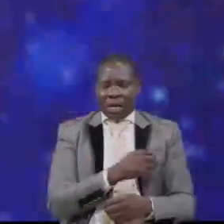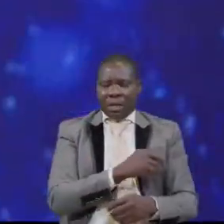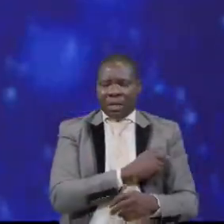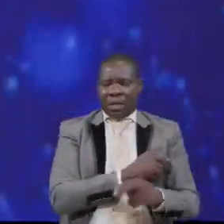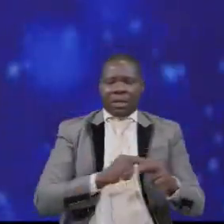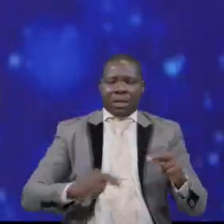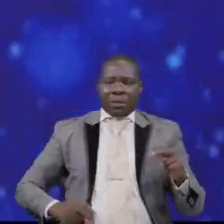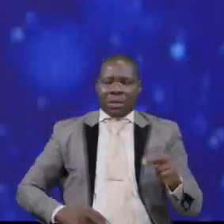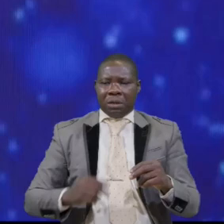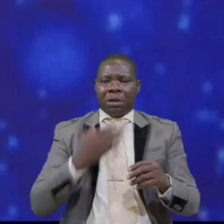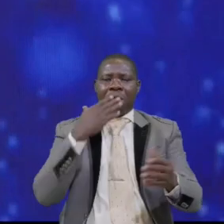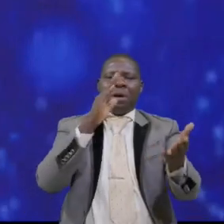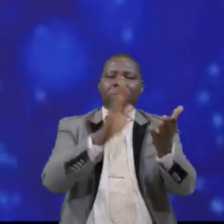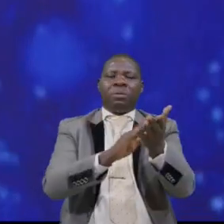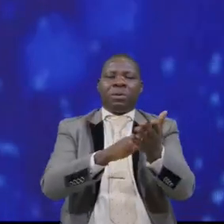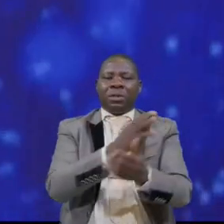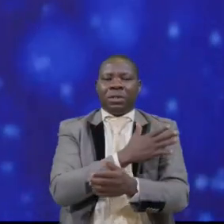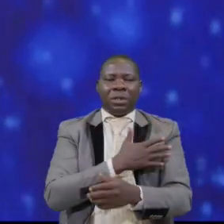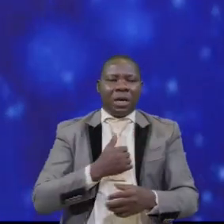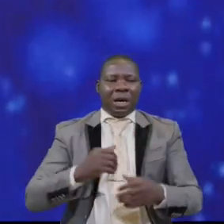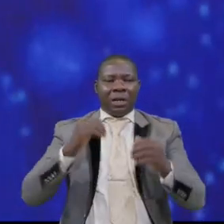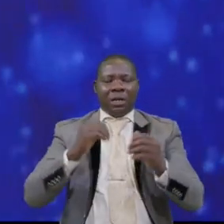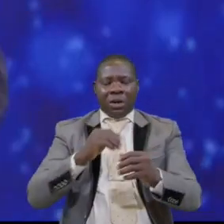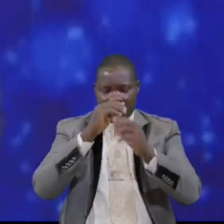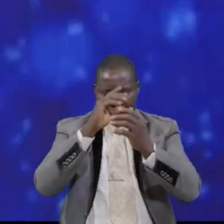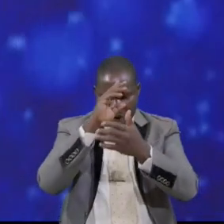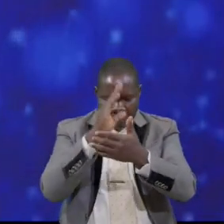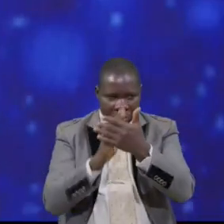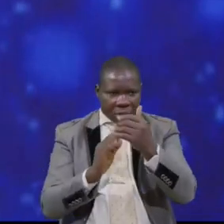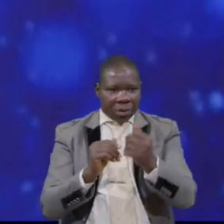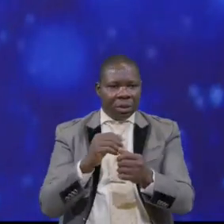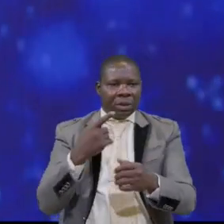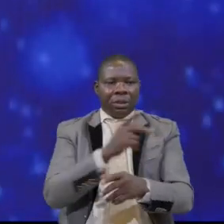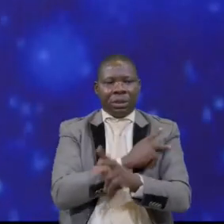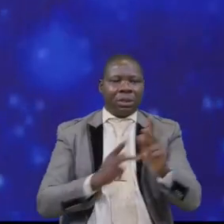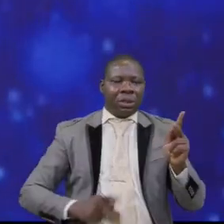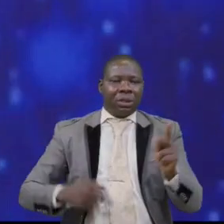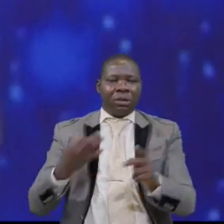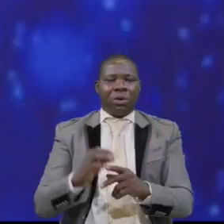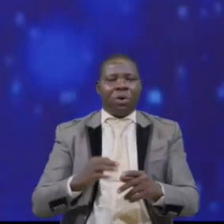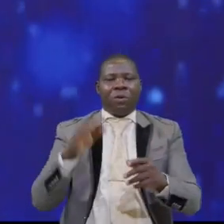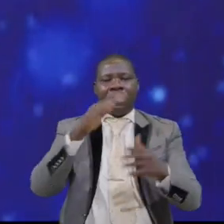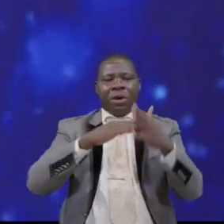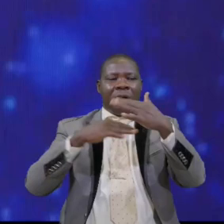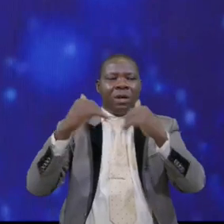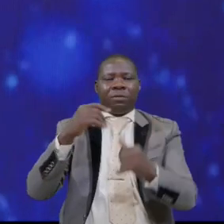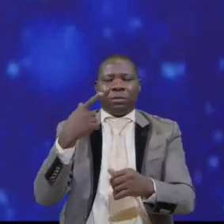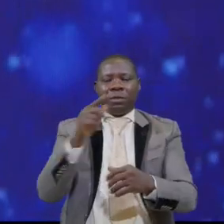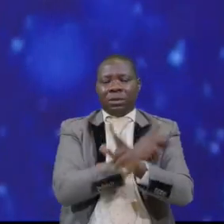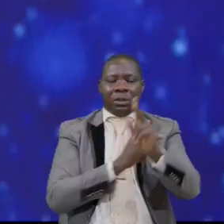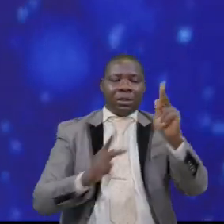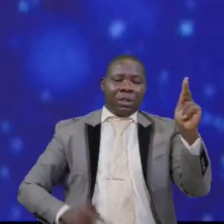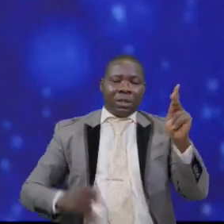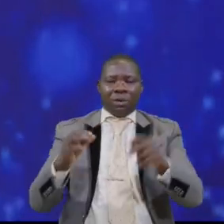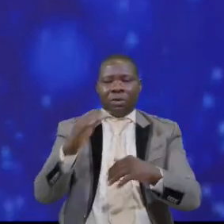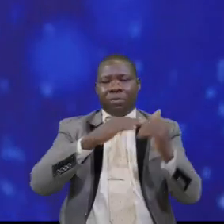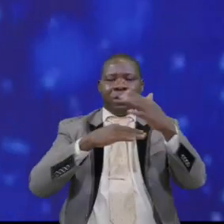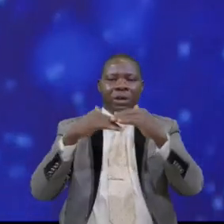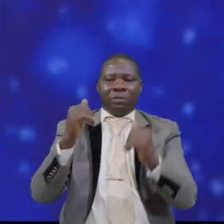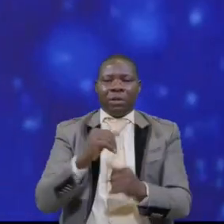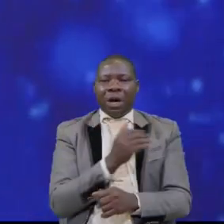et j'exalte et je glorifie le roi des cieux, le roi des cieux, le roi des cieux,